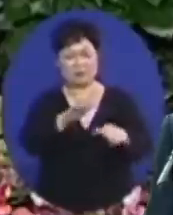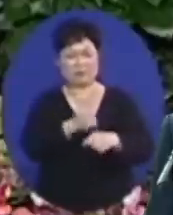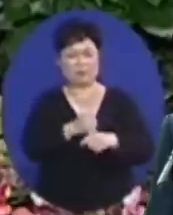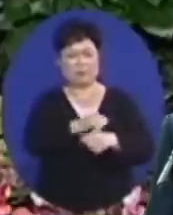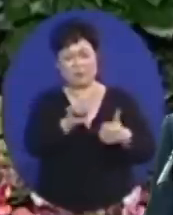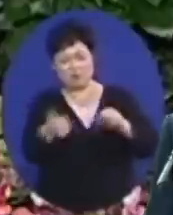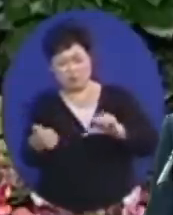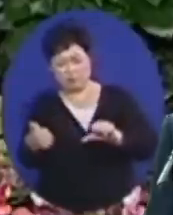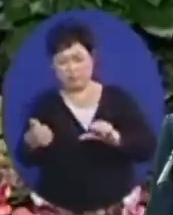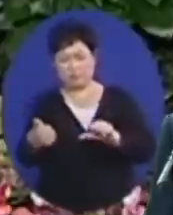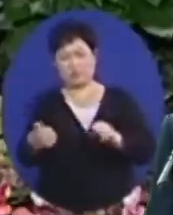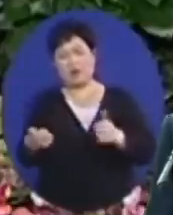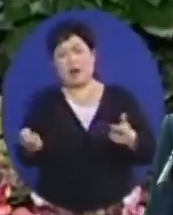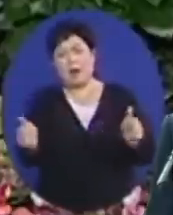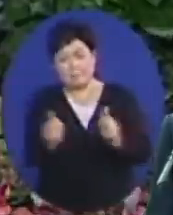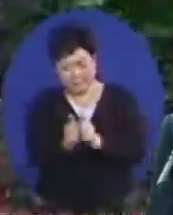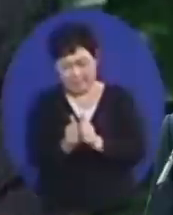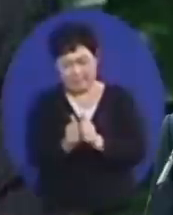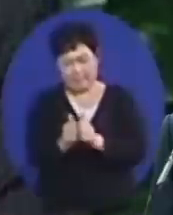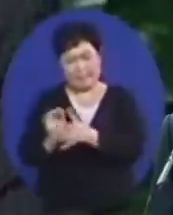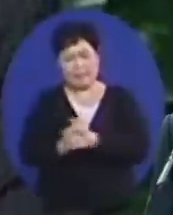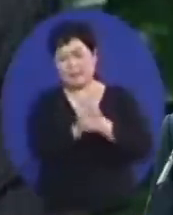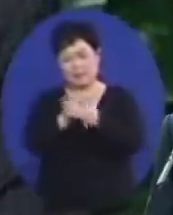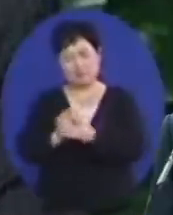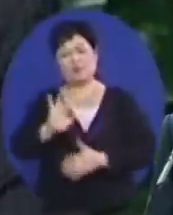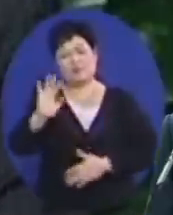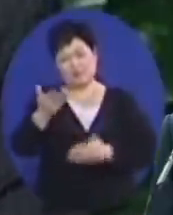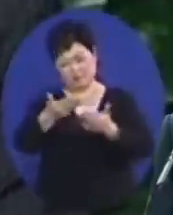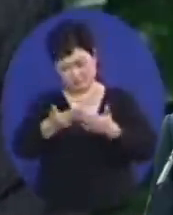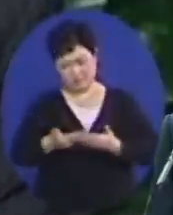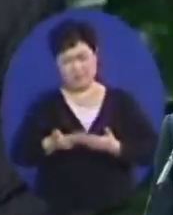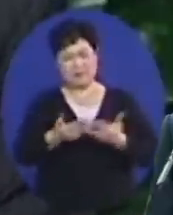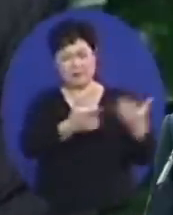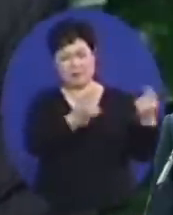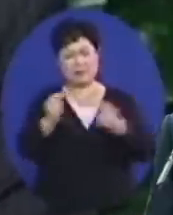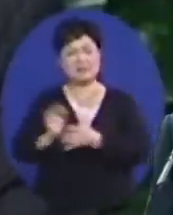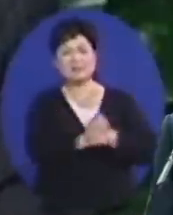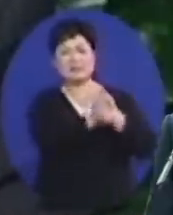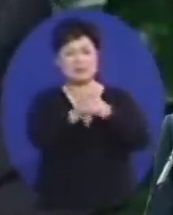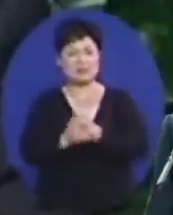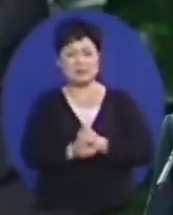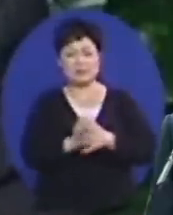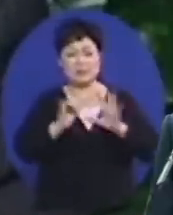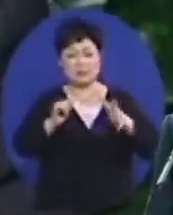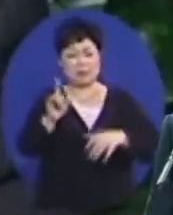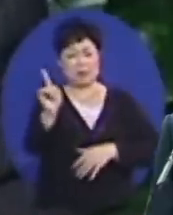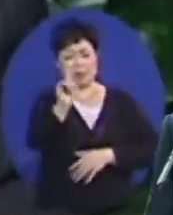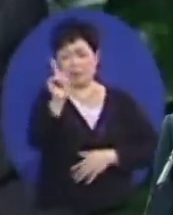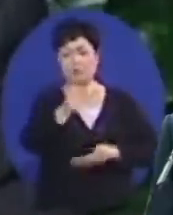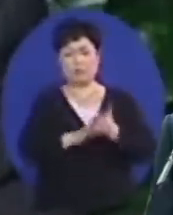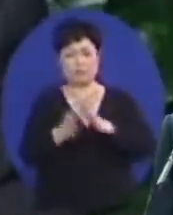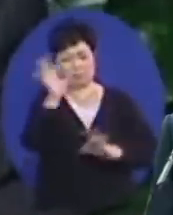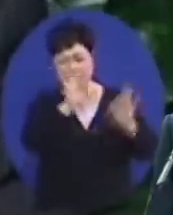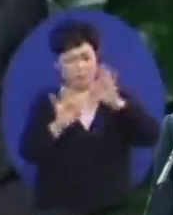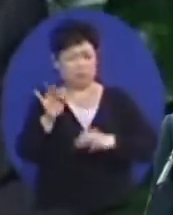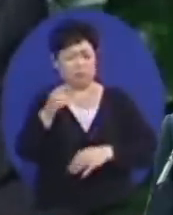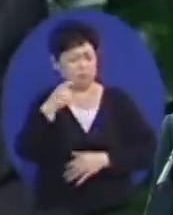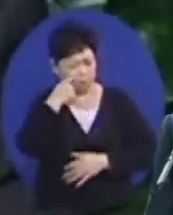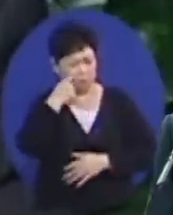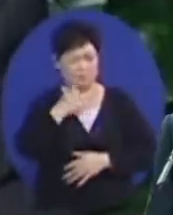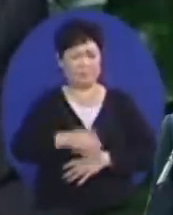죽음의 길에도 주님은 친구가 되어 주십니다. 이런 친구가 세상에 어디에 있습니까? 찾아볼 수 없는 것입니다.